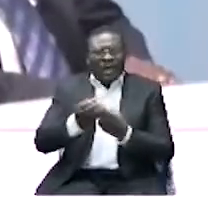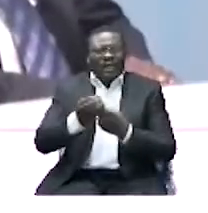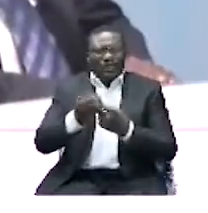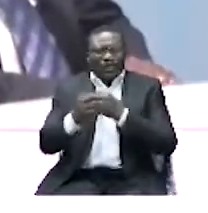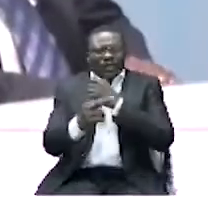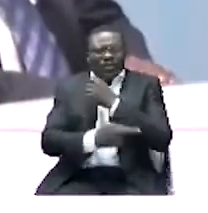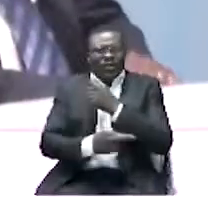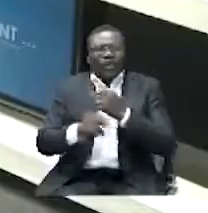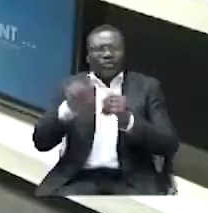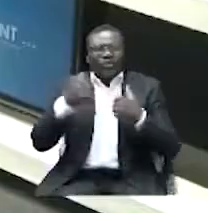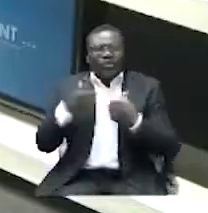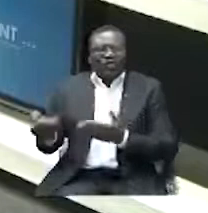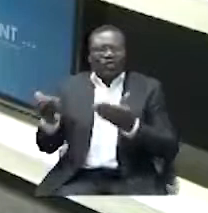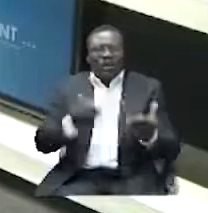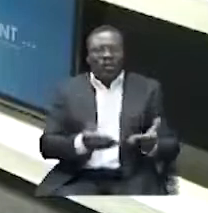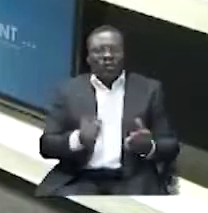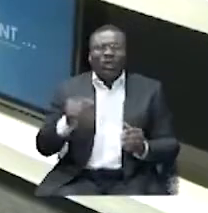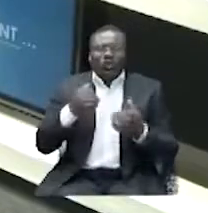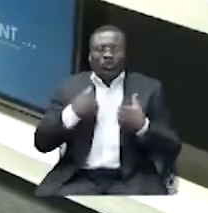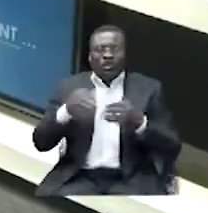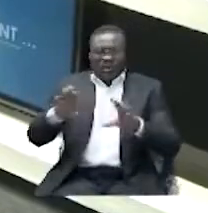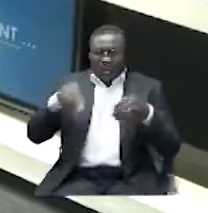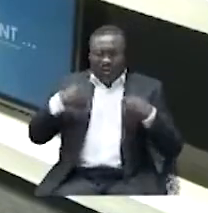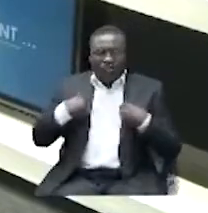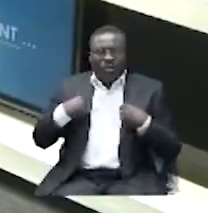pour lequel nous avons opté? Nous avons opté pour un régime